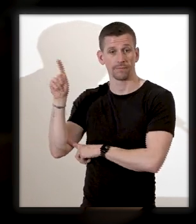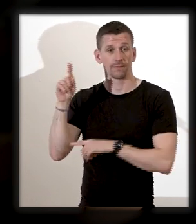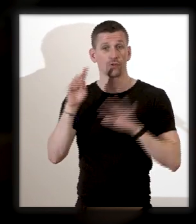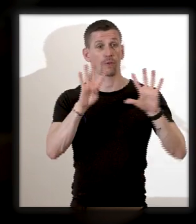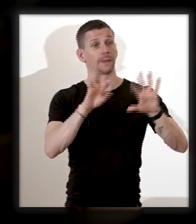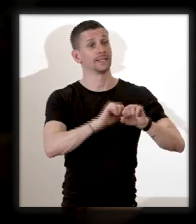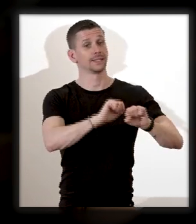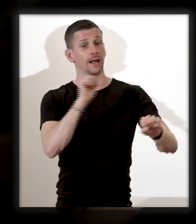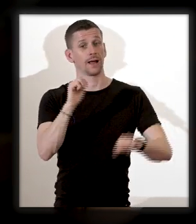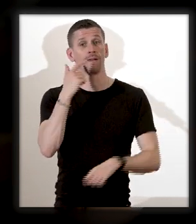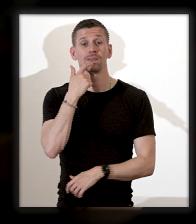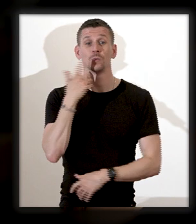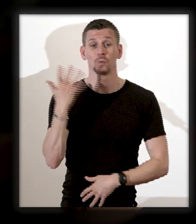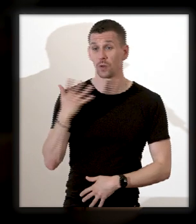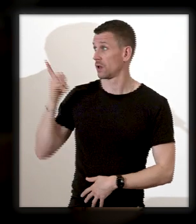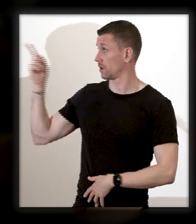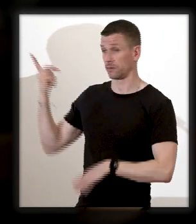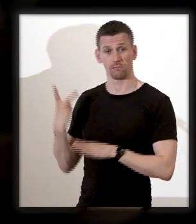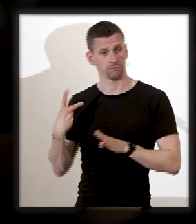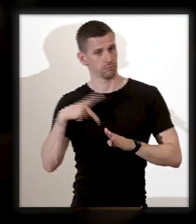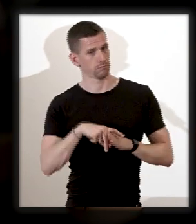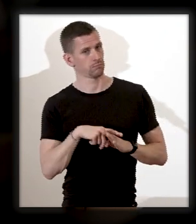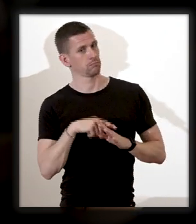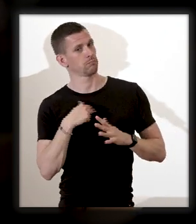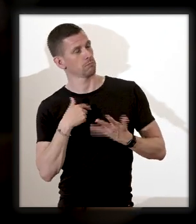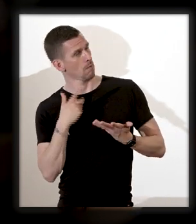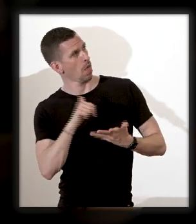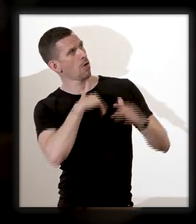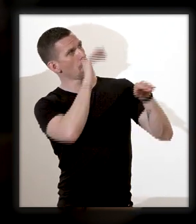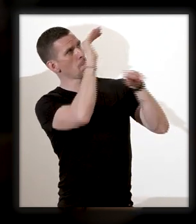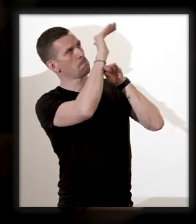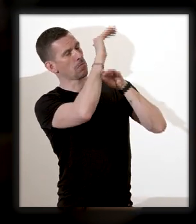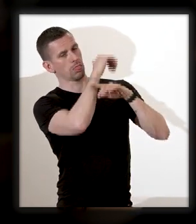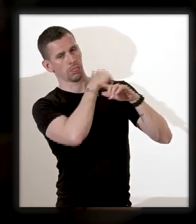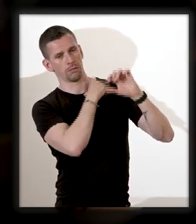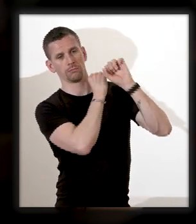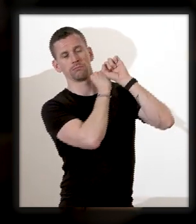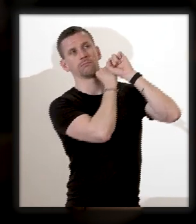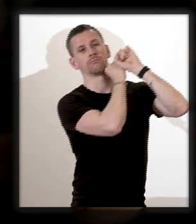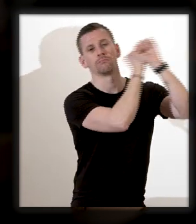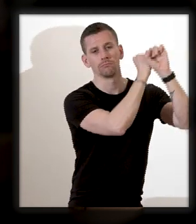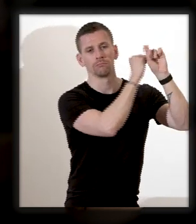un malek, hein, c'est la même racine que malaka, malek, le roi, hein, qu'on traduit parfois par le roi.